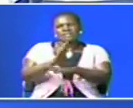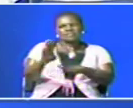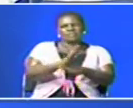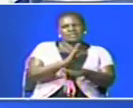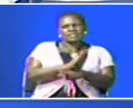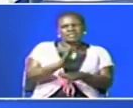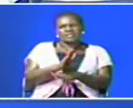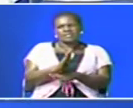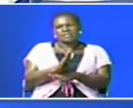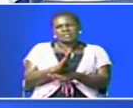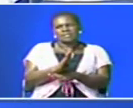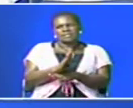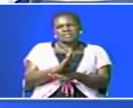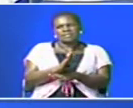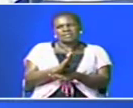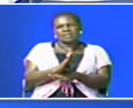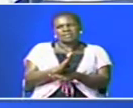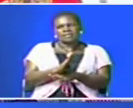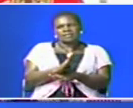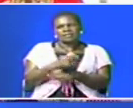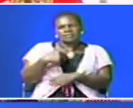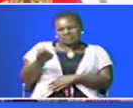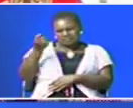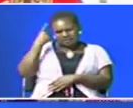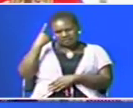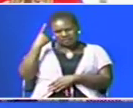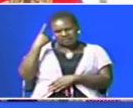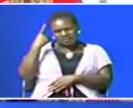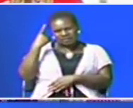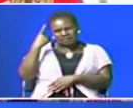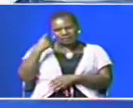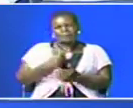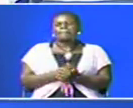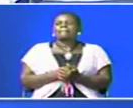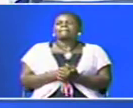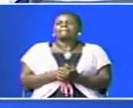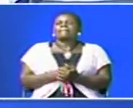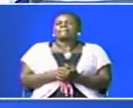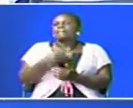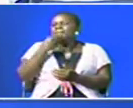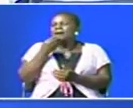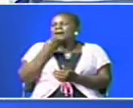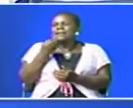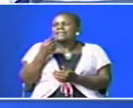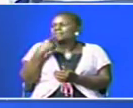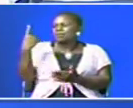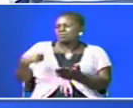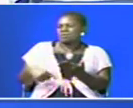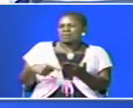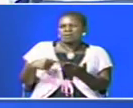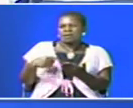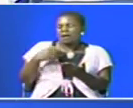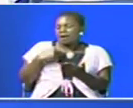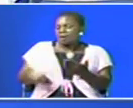shughuli. Kwa hivyo tunawaelewa. Haya, shughuli huvunjwa na shughuli. Ustadhi wasemaje? Mimi sina